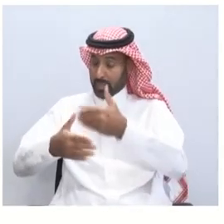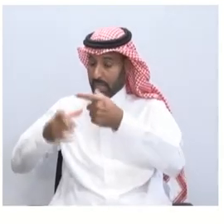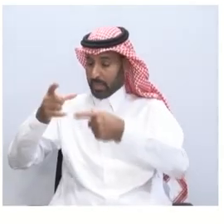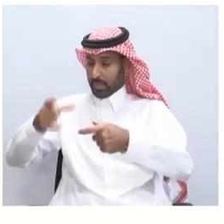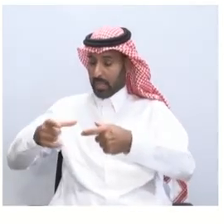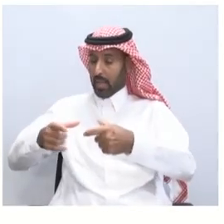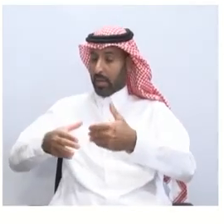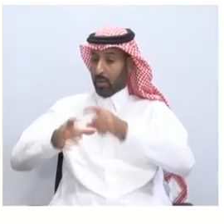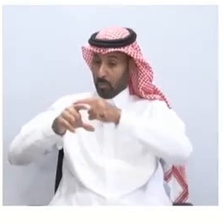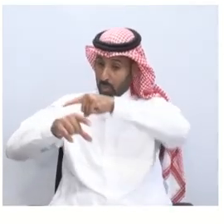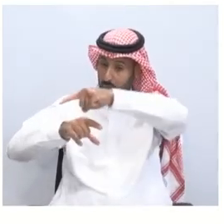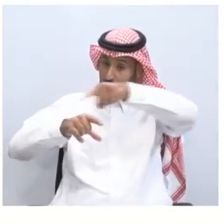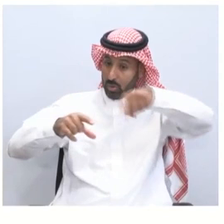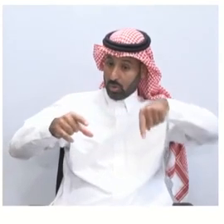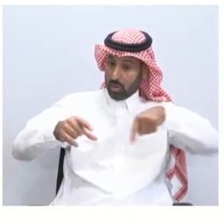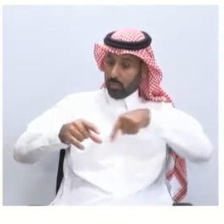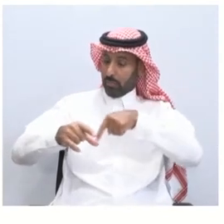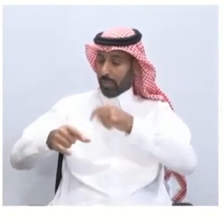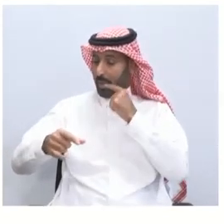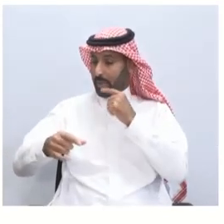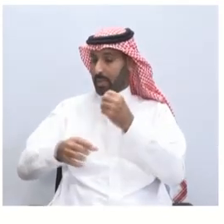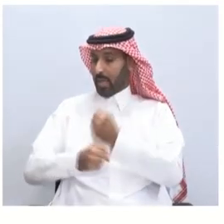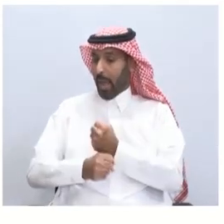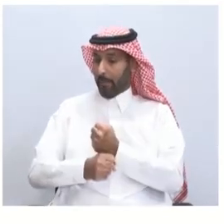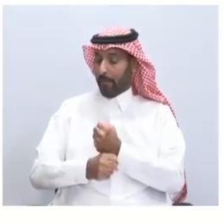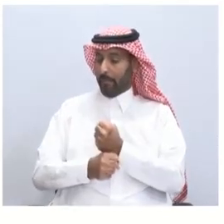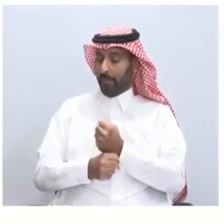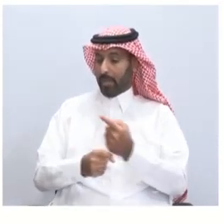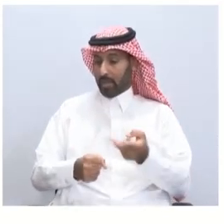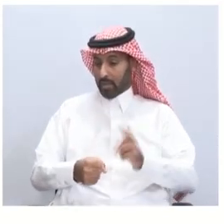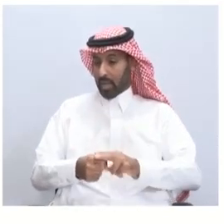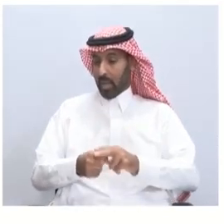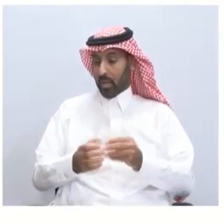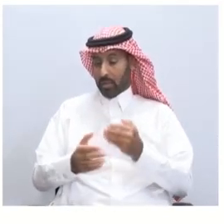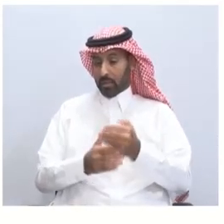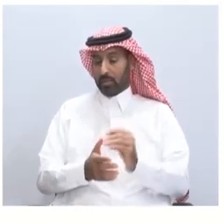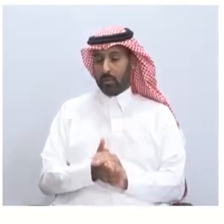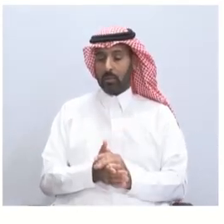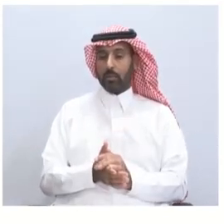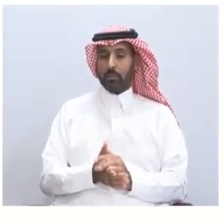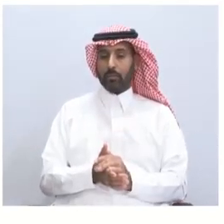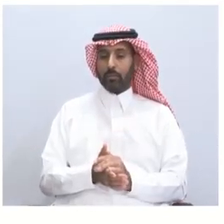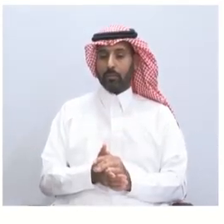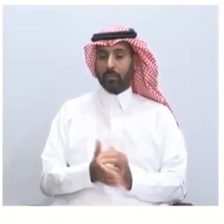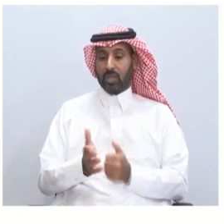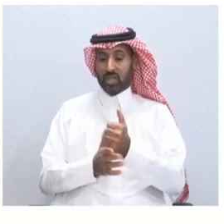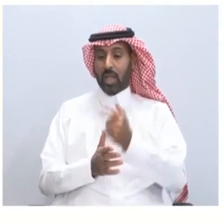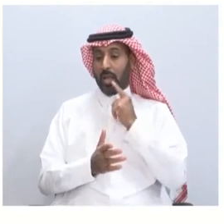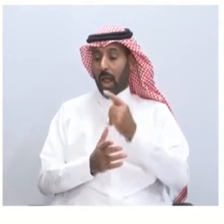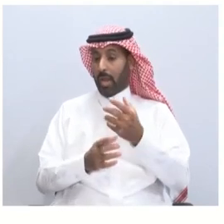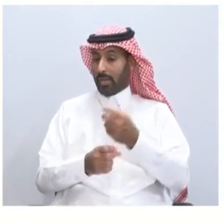المشهوره التي من خلالها استطاع ان يعيد الدوله السعوديه و طرد